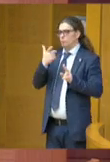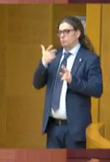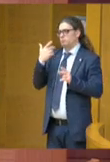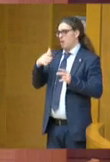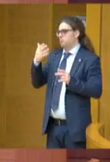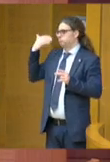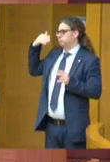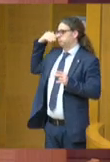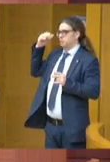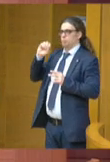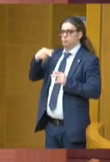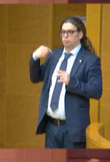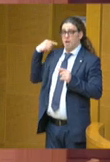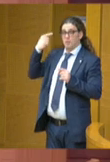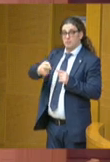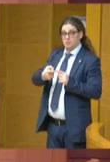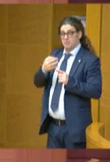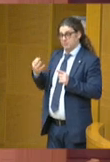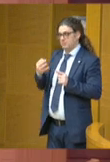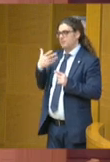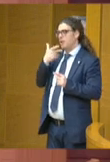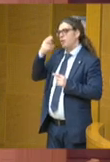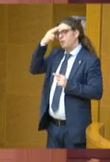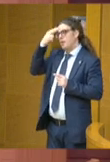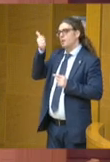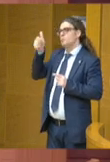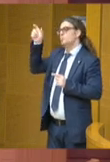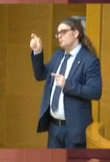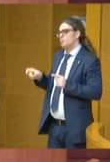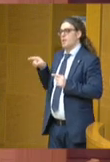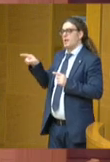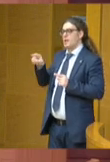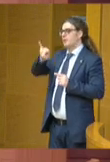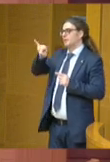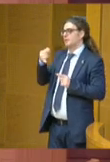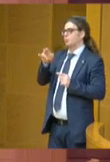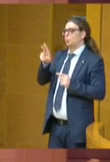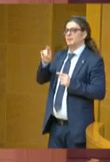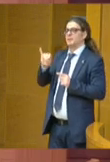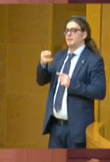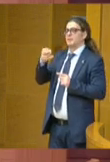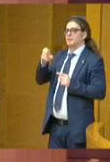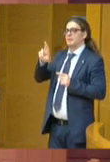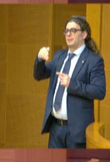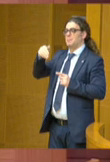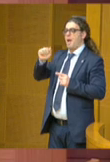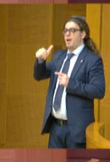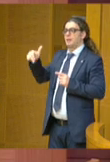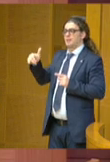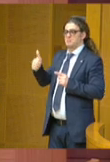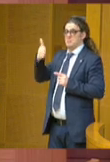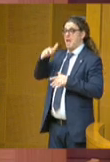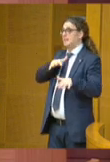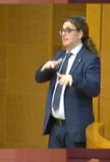La Convenzione ONU è uno strumento che ormai ha più di 15 anni e vorrei al